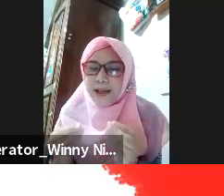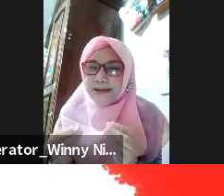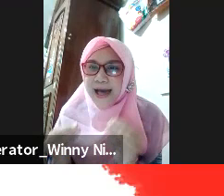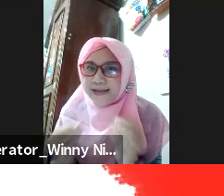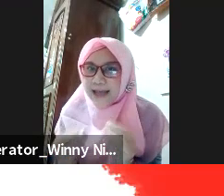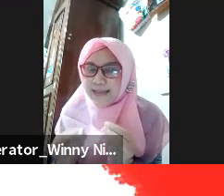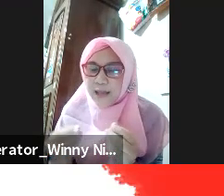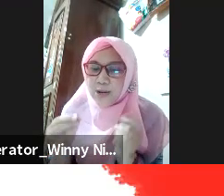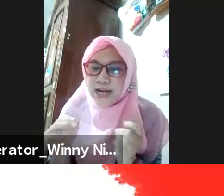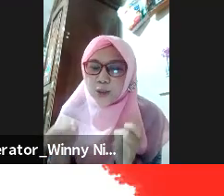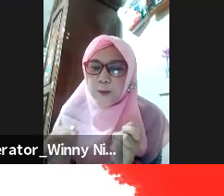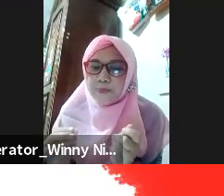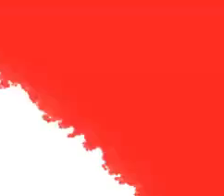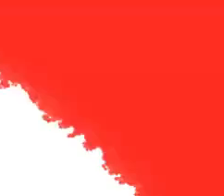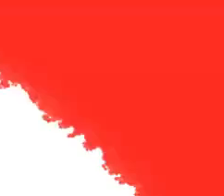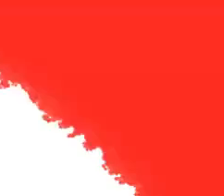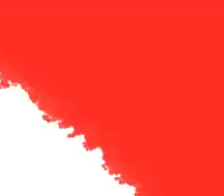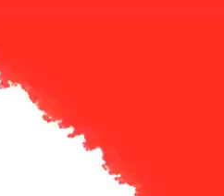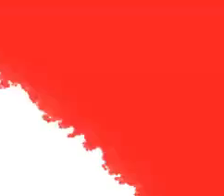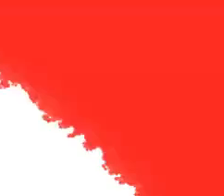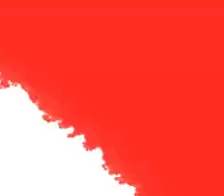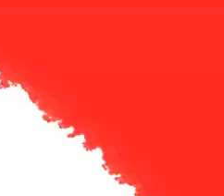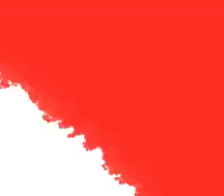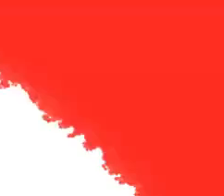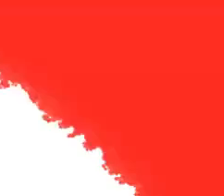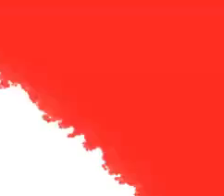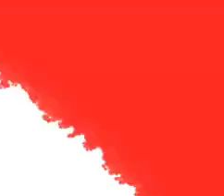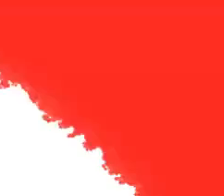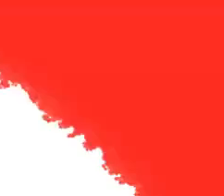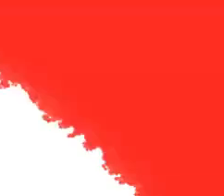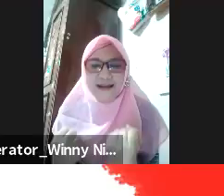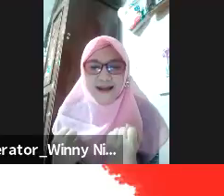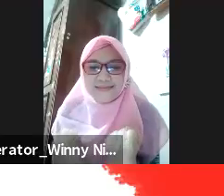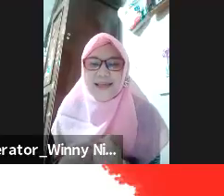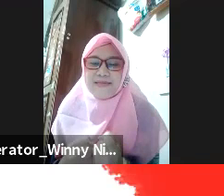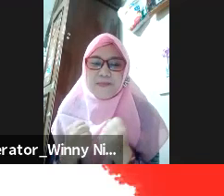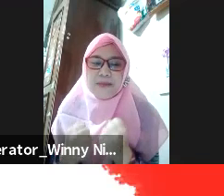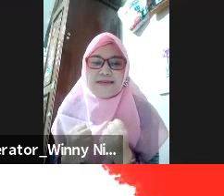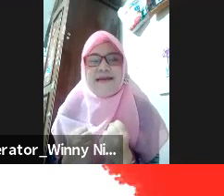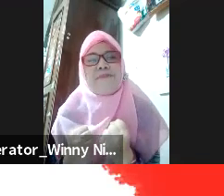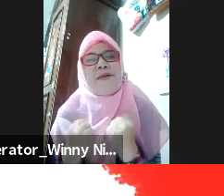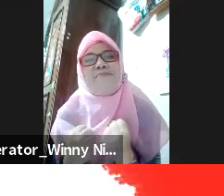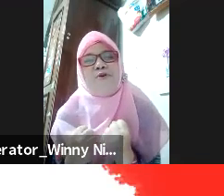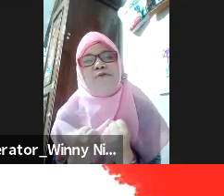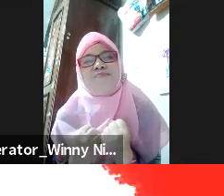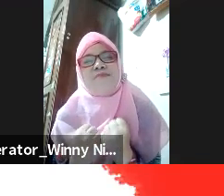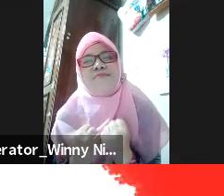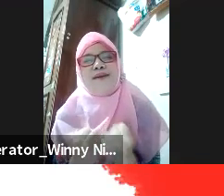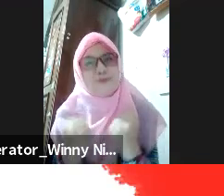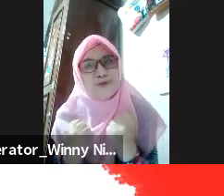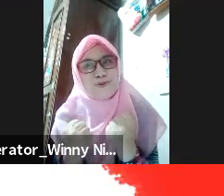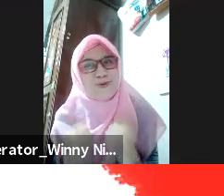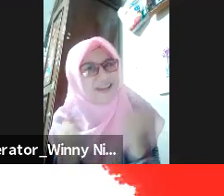tema Hari Kesehatan tahun ini tuh jaga diri, keluarga, masyarakat, selamatkan bangsa dari pandemi